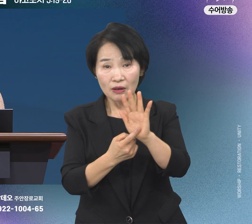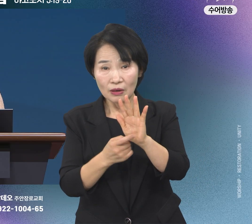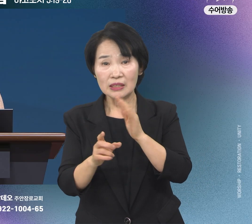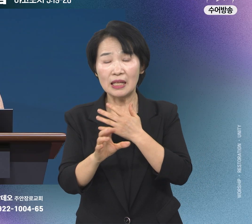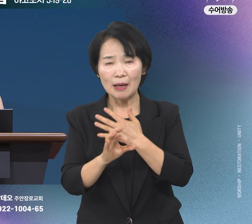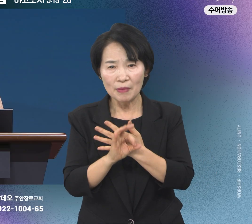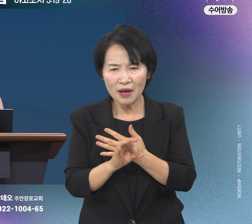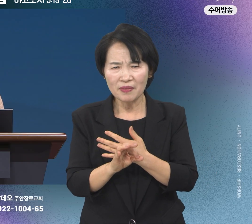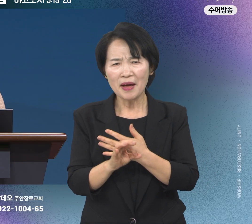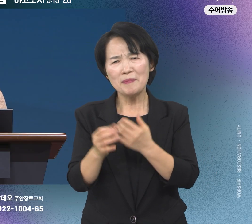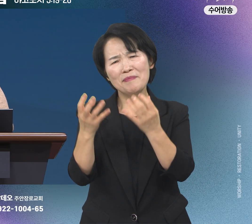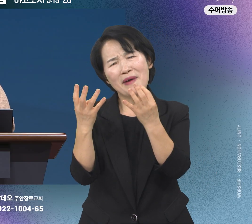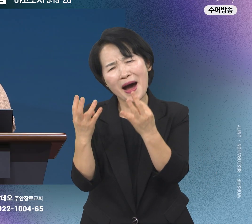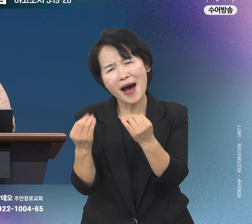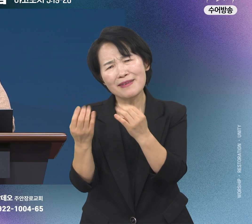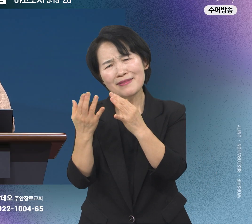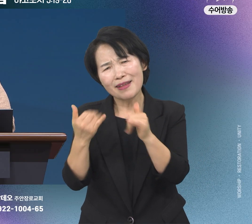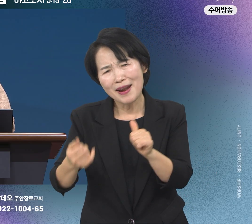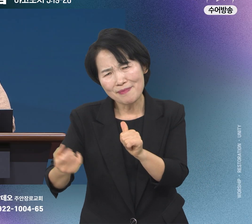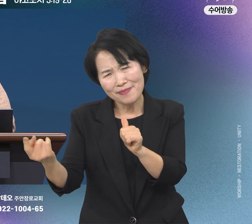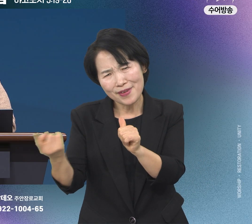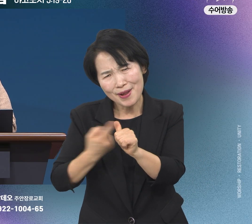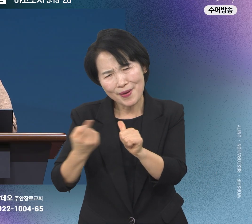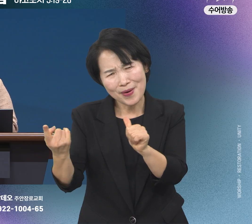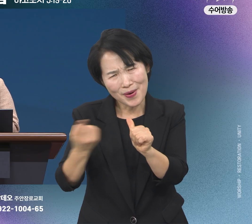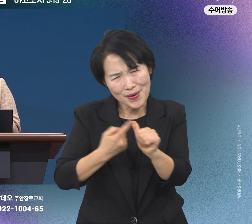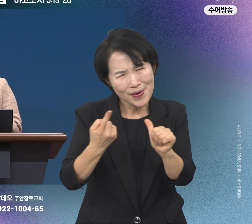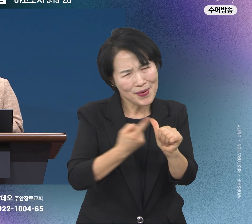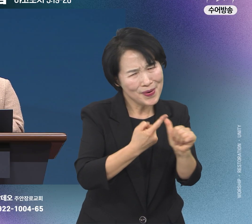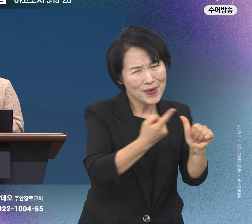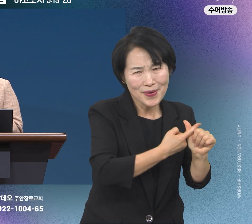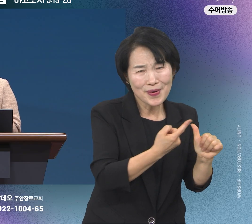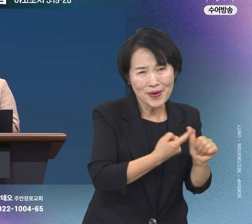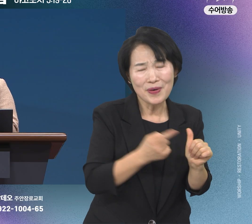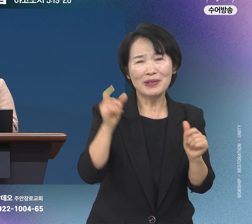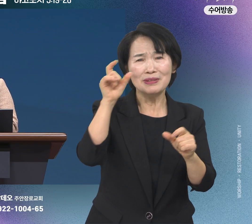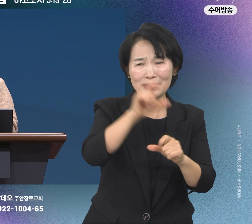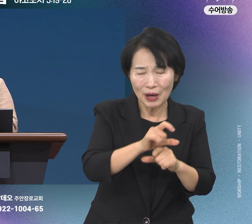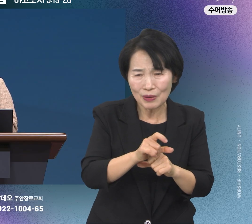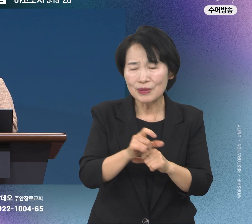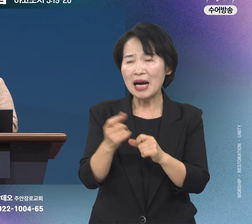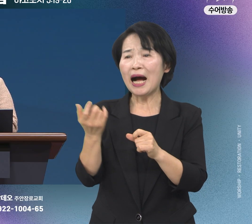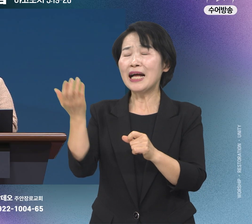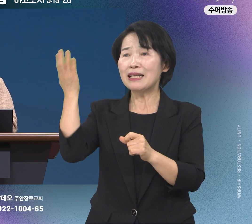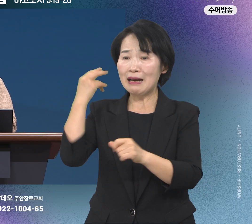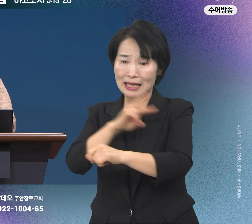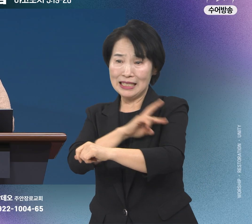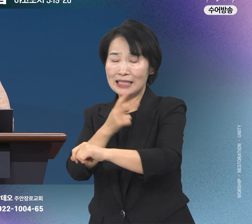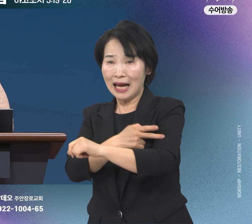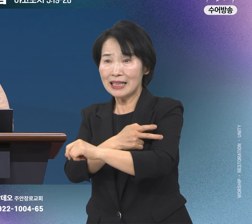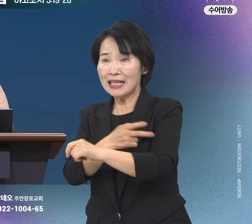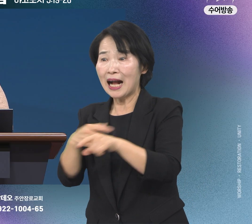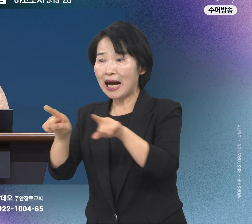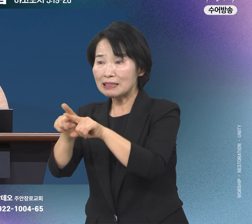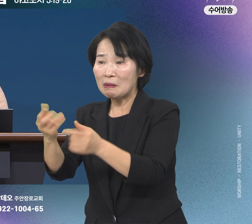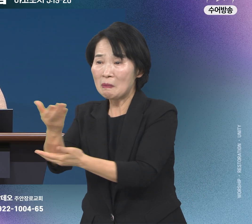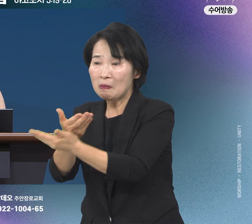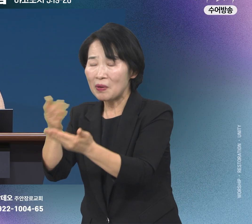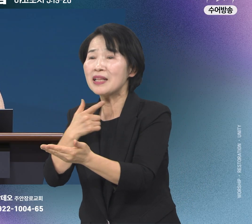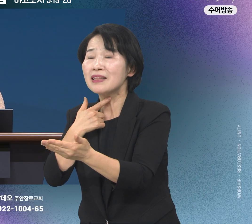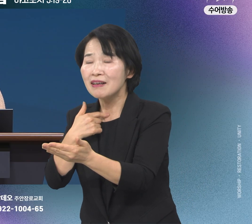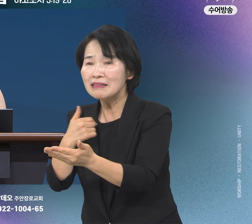많은 편견과 공격과 신천지로부터도 많은 공격이 있을 텐데 그치만 단 한